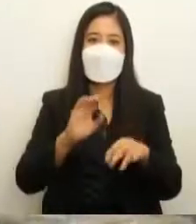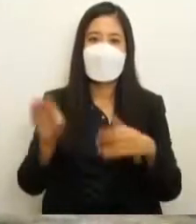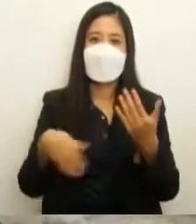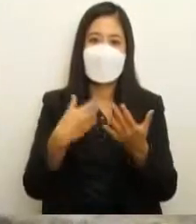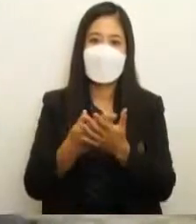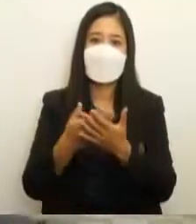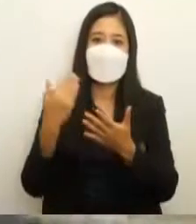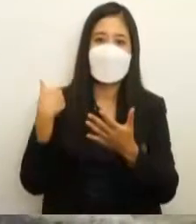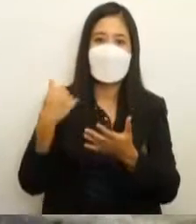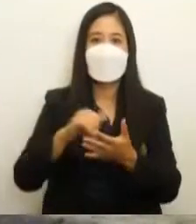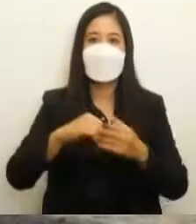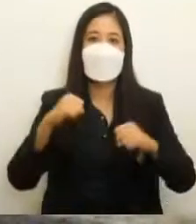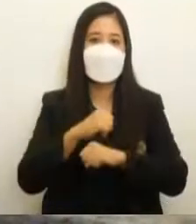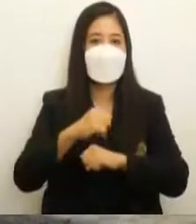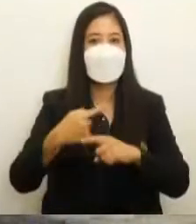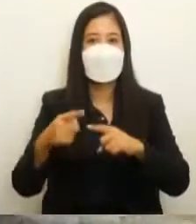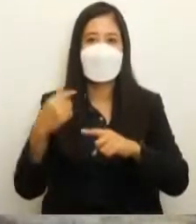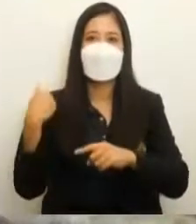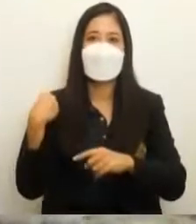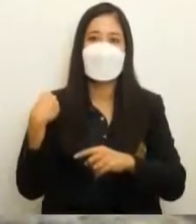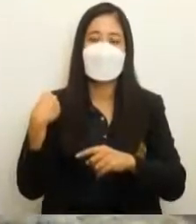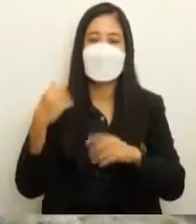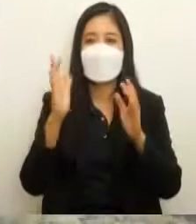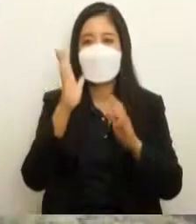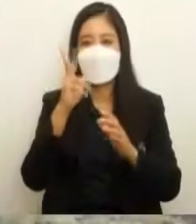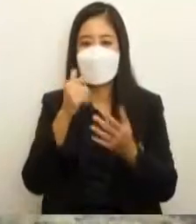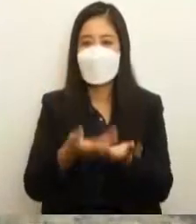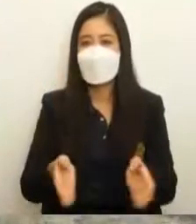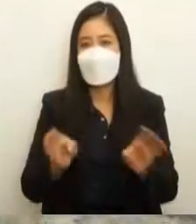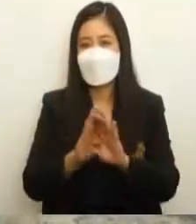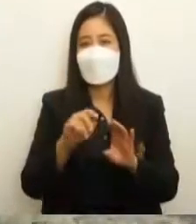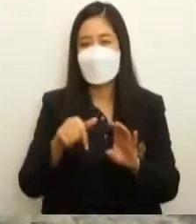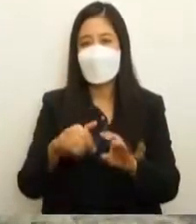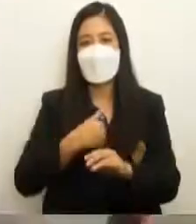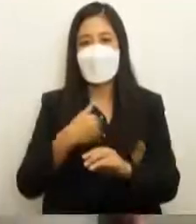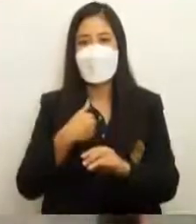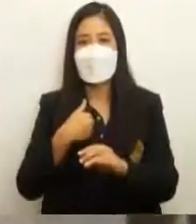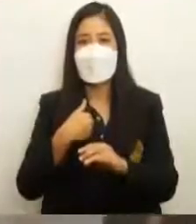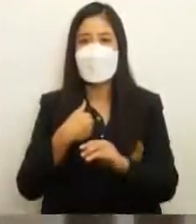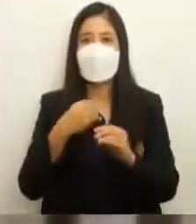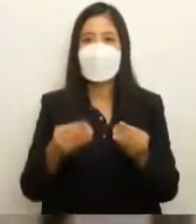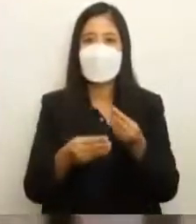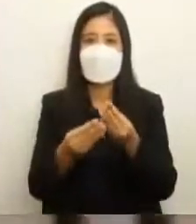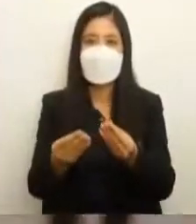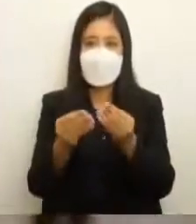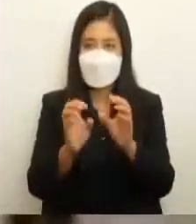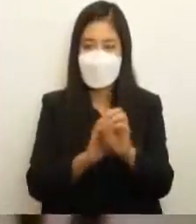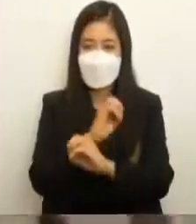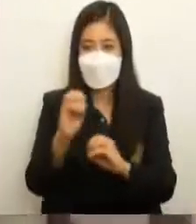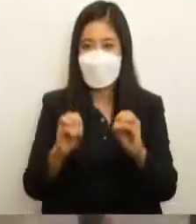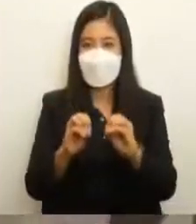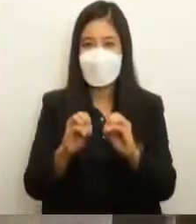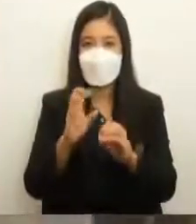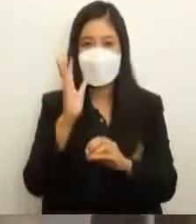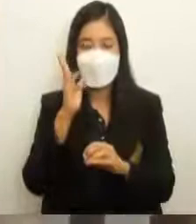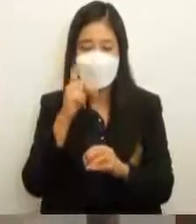เตรียมเครื่องนอนมาด้วยมีพ่อแม่ผู้ปกครองมาส่งสำหรับเรื่องของความปลอดภัยถ้าผู้ปกครองส่งให้ตรงข้ามถน